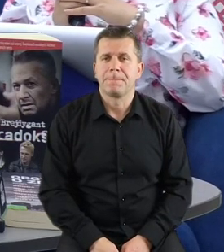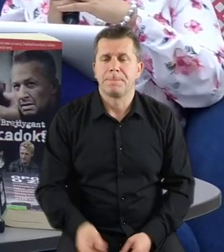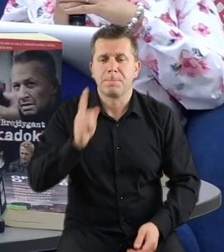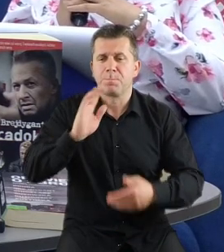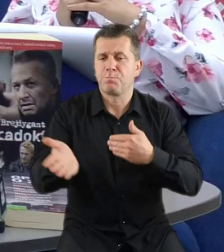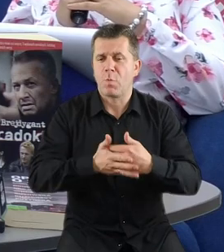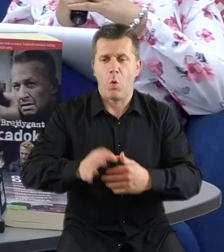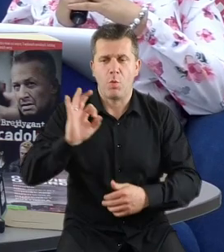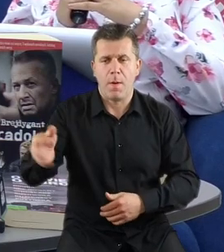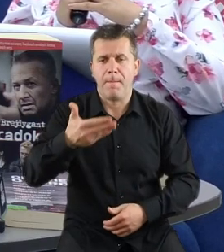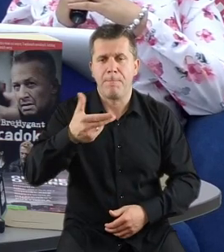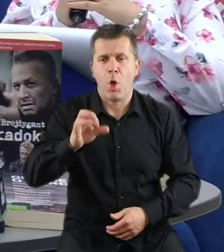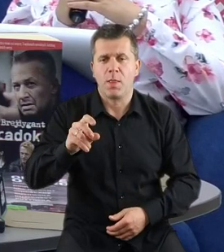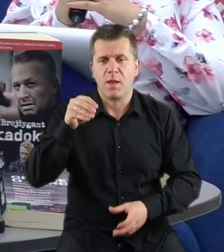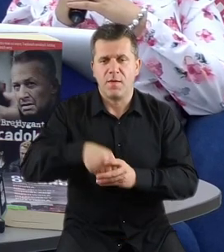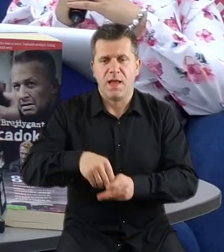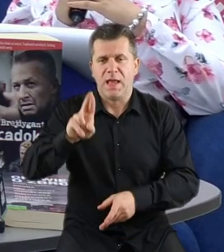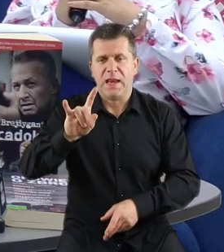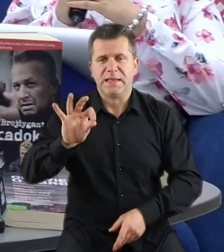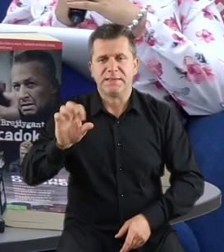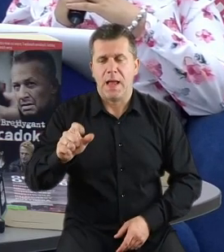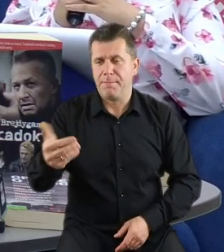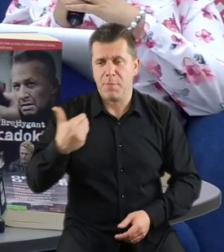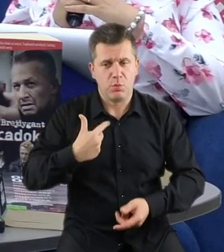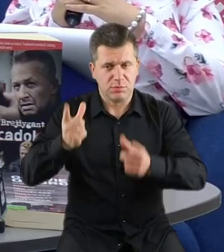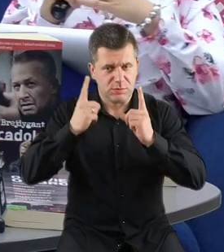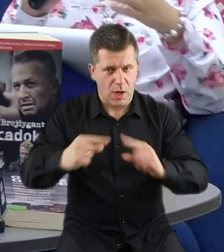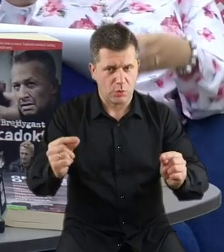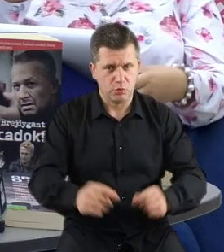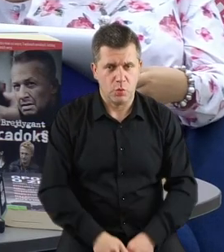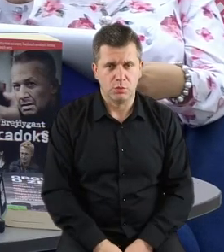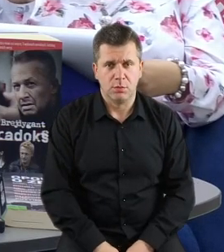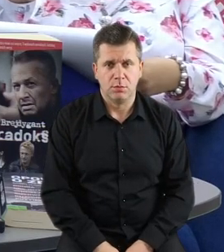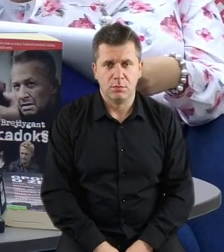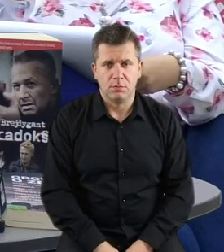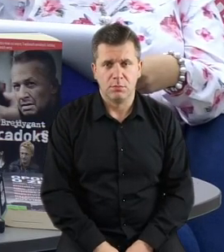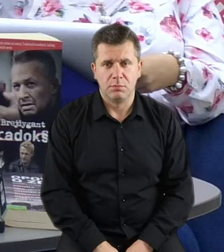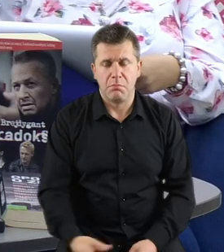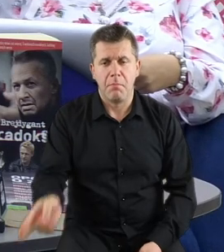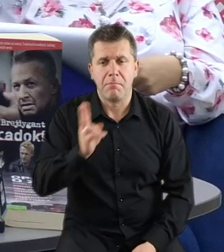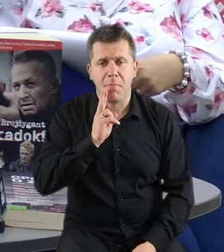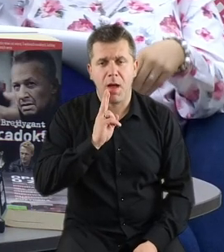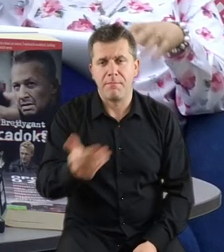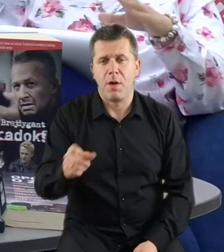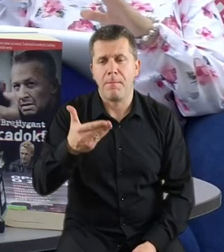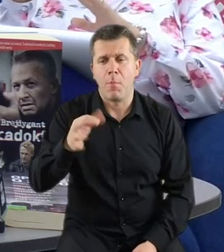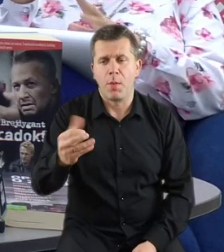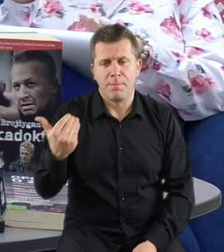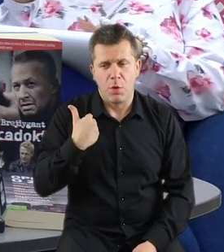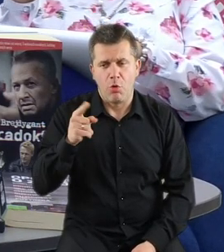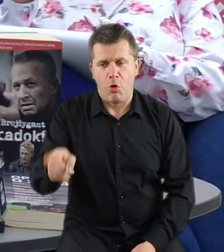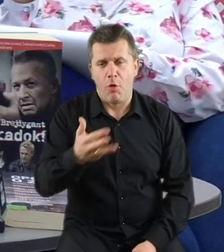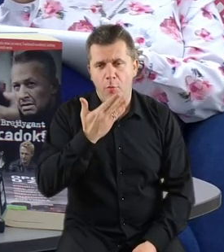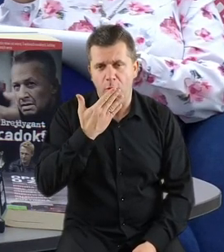Mąż Moniki w Rysie był zaskoczeniem. Niby mama Moniki o tym wspominała, to było